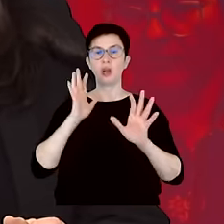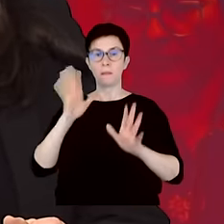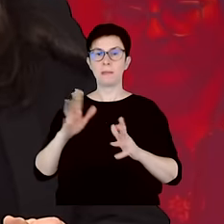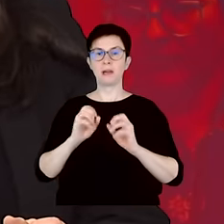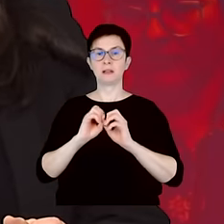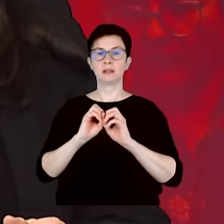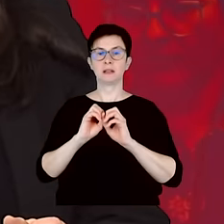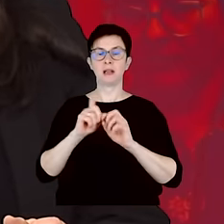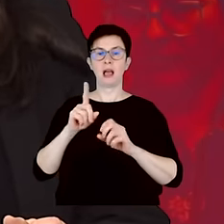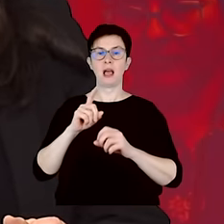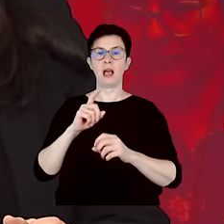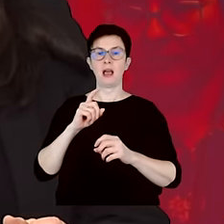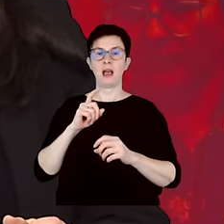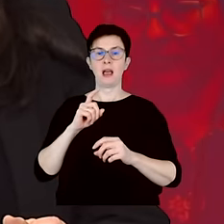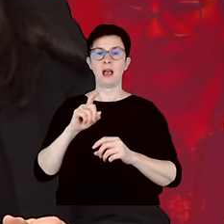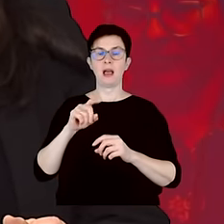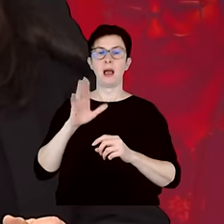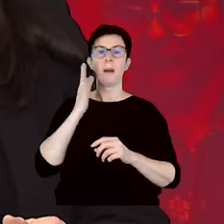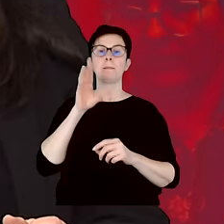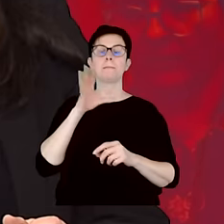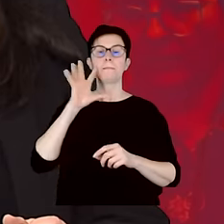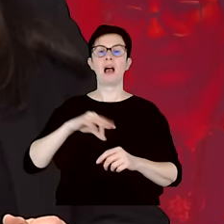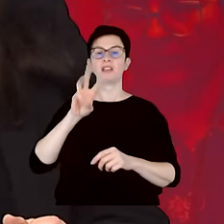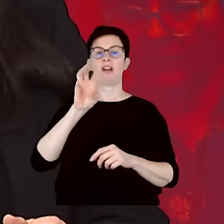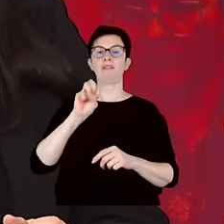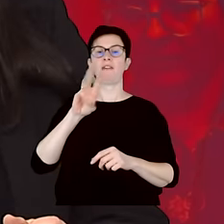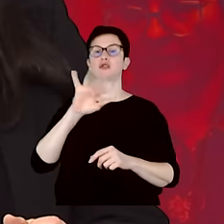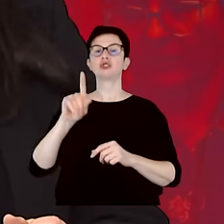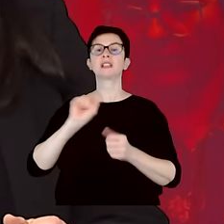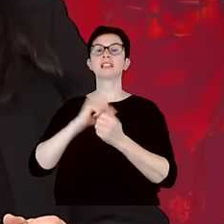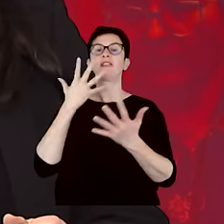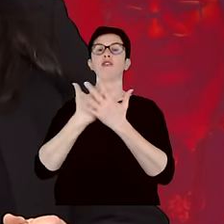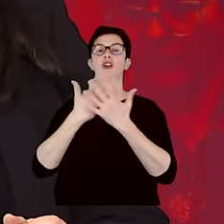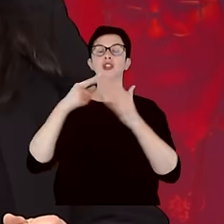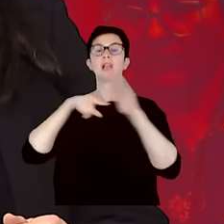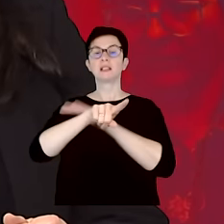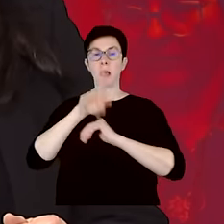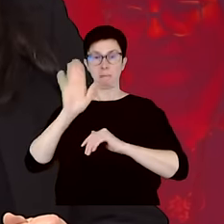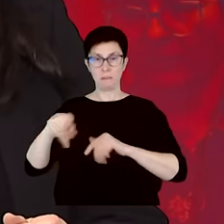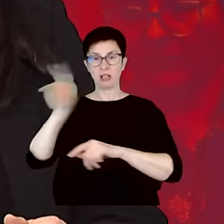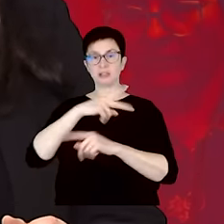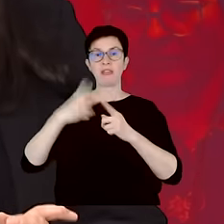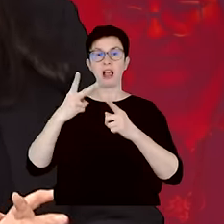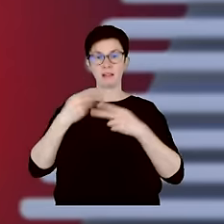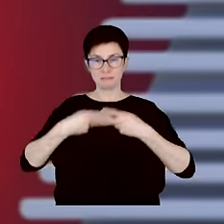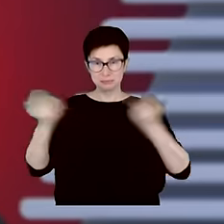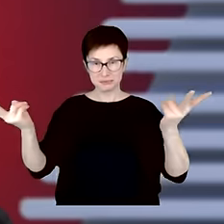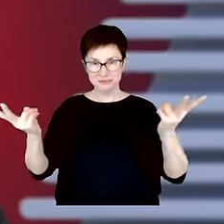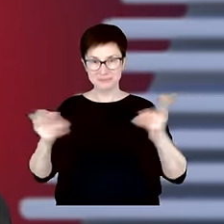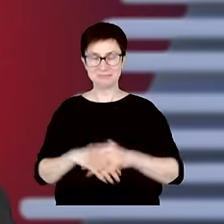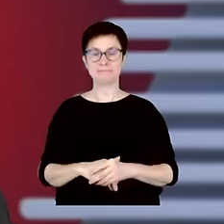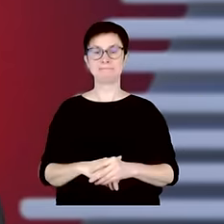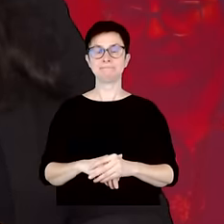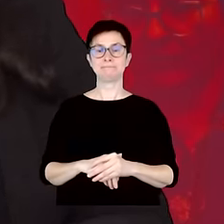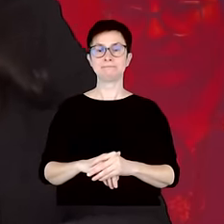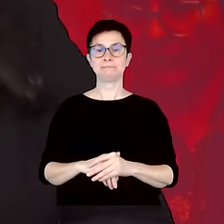tym aresztem, w którym siedzi pan Wawrzyk, czy niekoniecznie? Pani poseł, jeżeli pani takie będą, to z pewnością będziemy pokazywać wszystko, jest co... Jest po